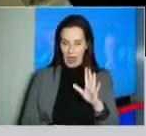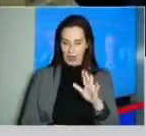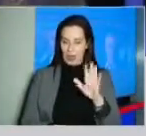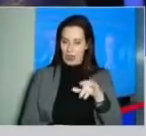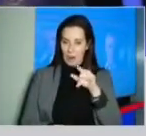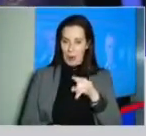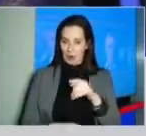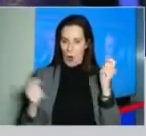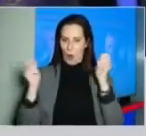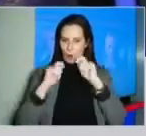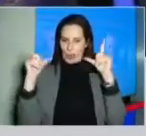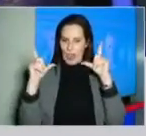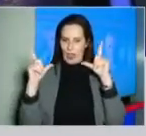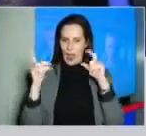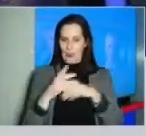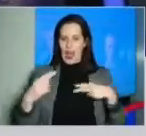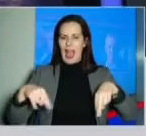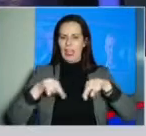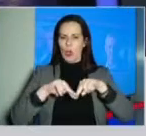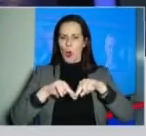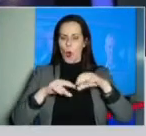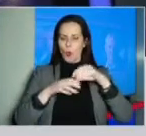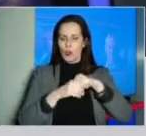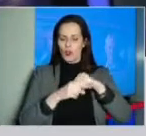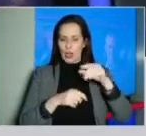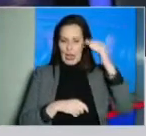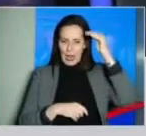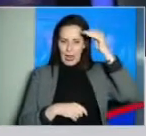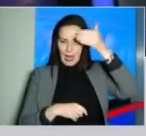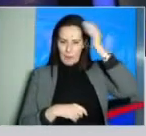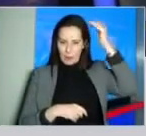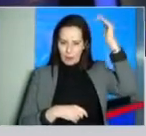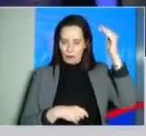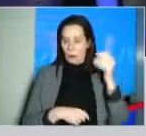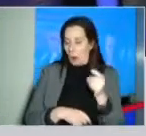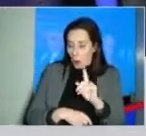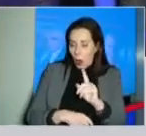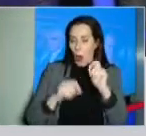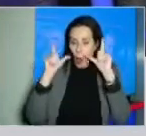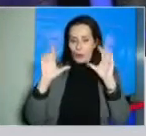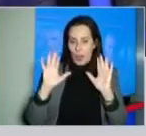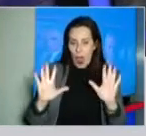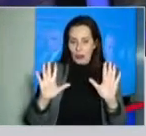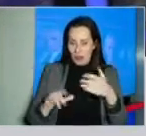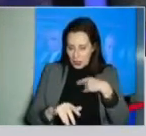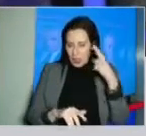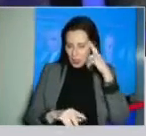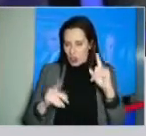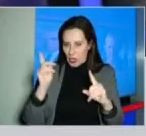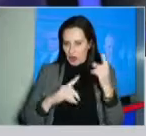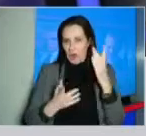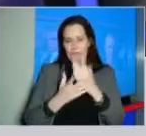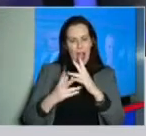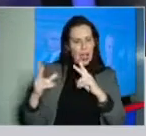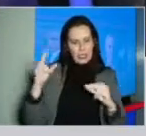שגם אתה הופתעת הבוקר, או שלא? טוב, לא כל כך הופתענו, זה היה די צפוי. הם דיברו